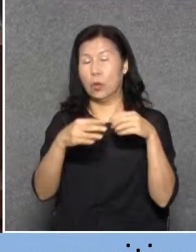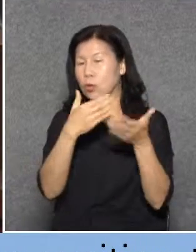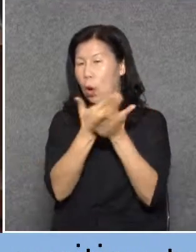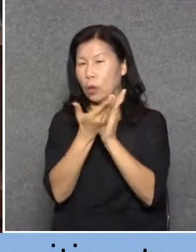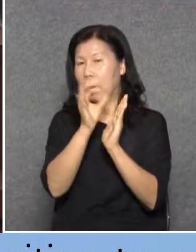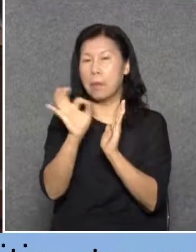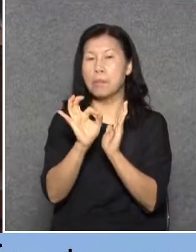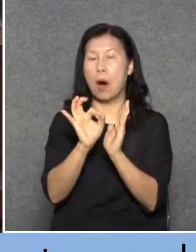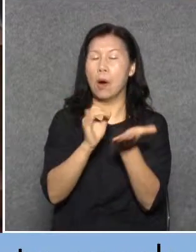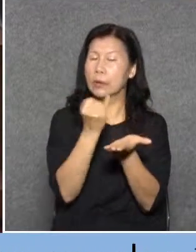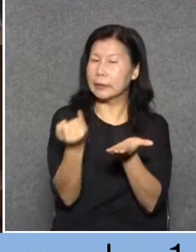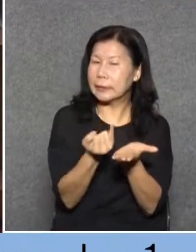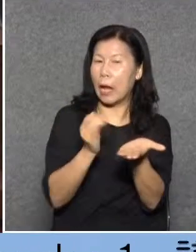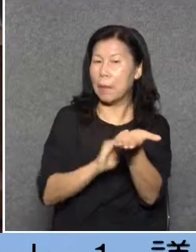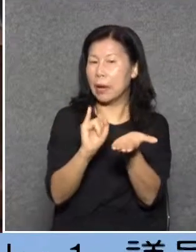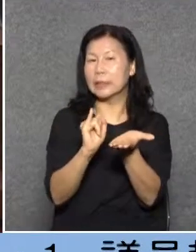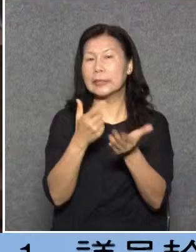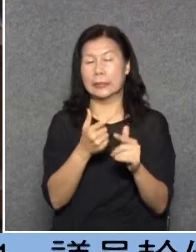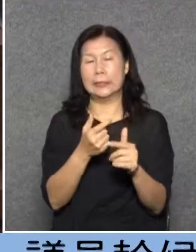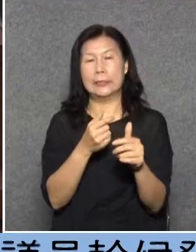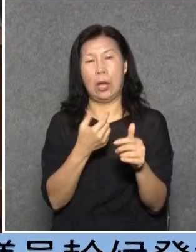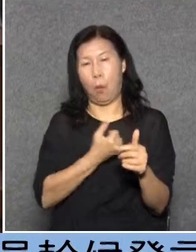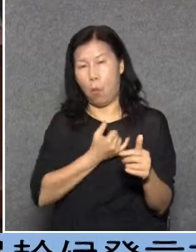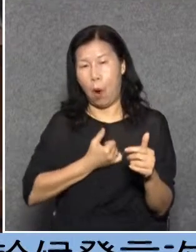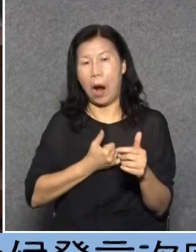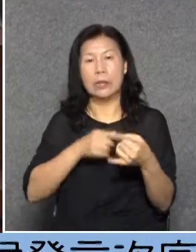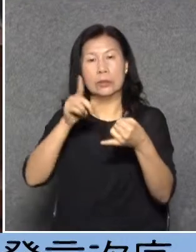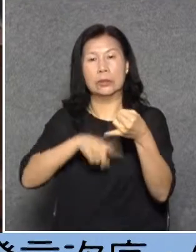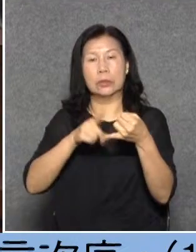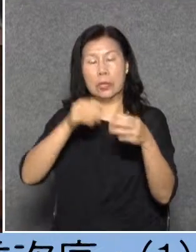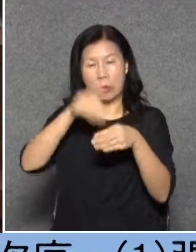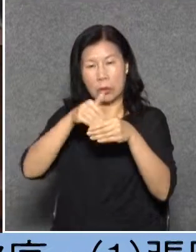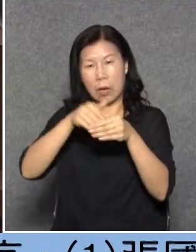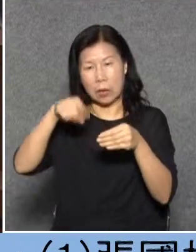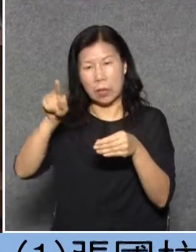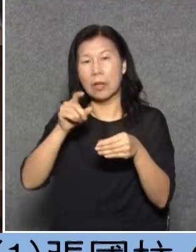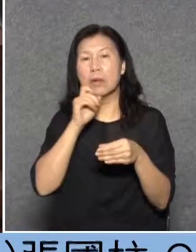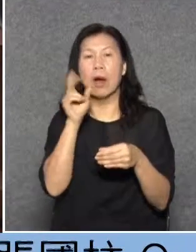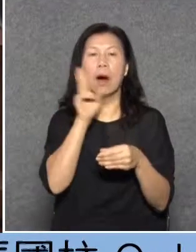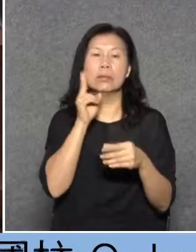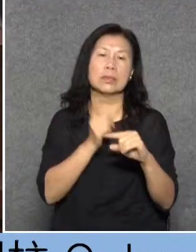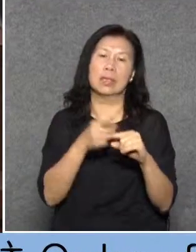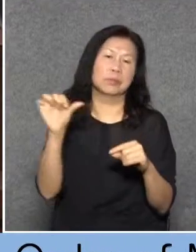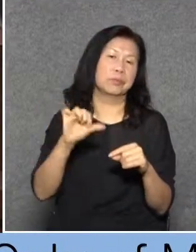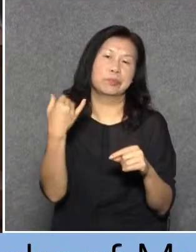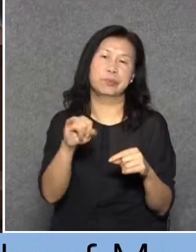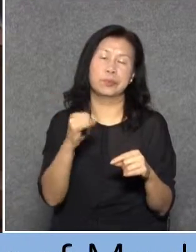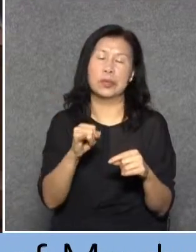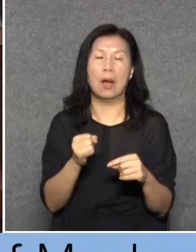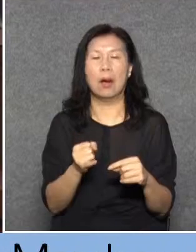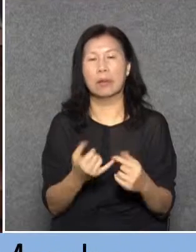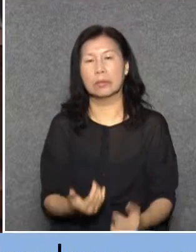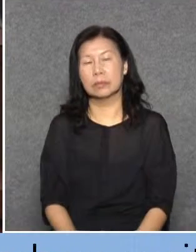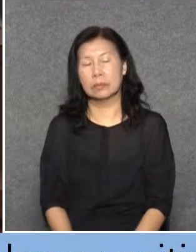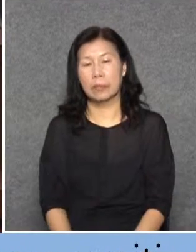疵、冇任何質疑情況之下先獲通過咧，恐怕係吹毛求疵、緣木求魚嚟。另一個咧，主席就係